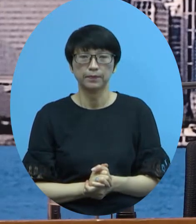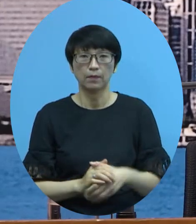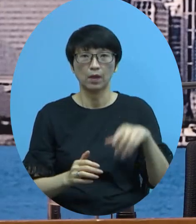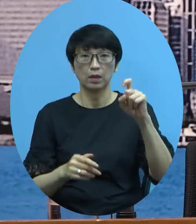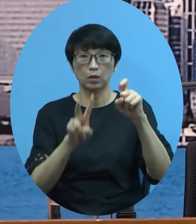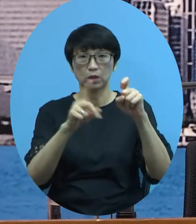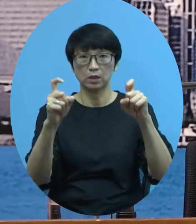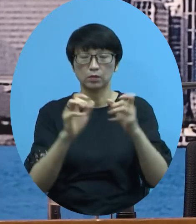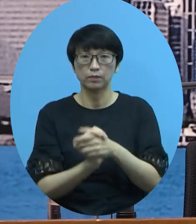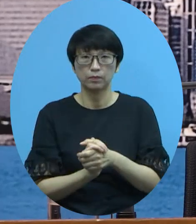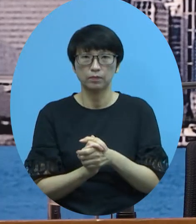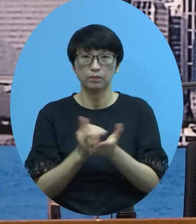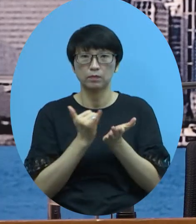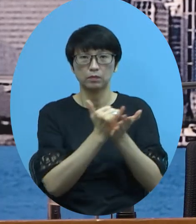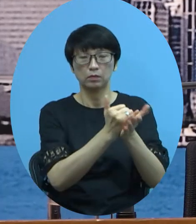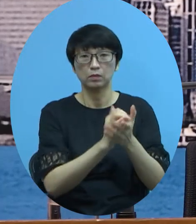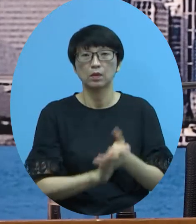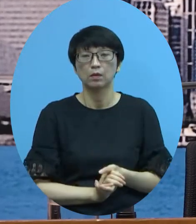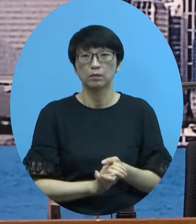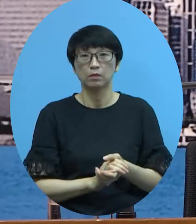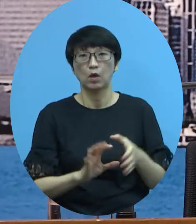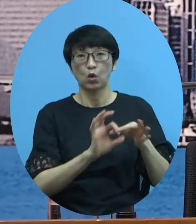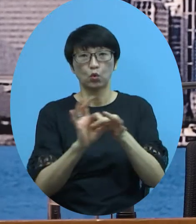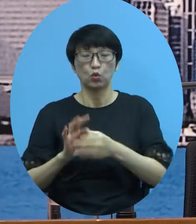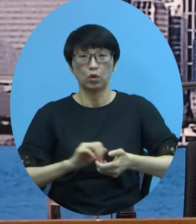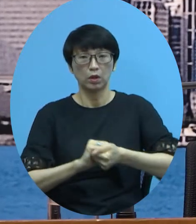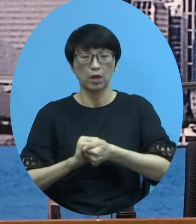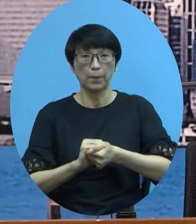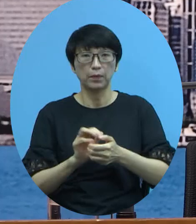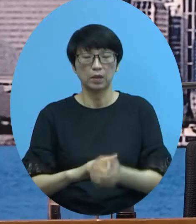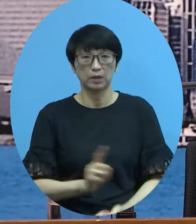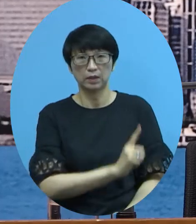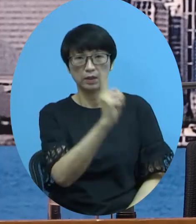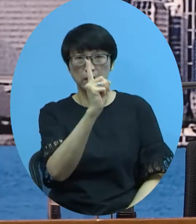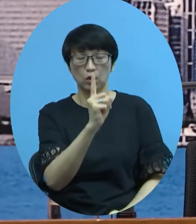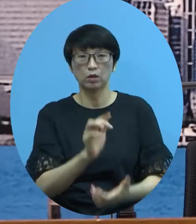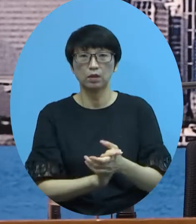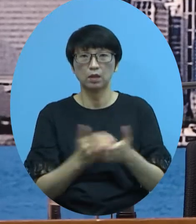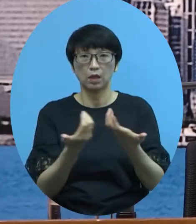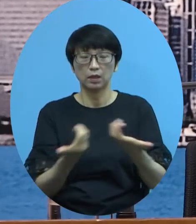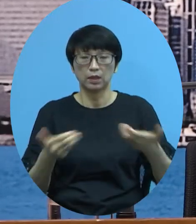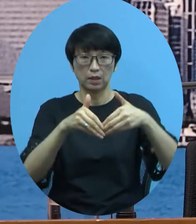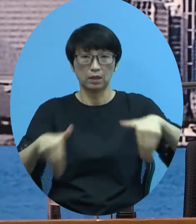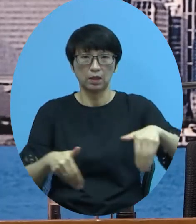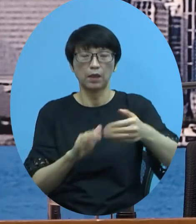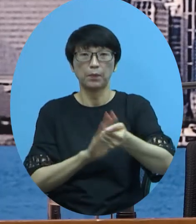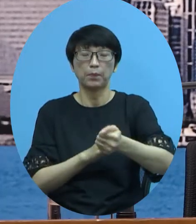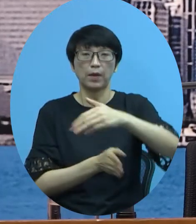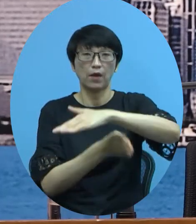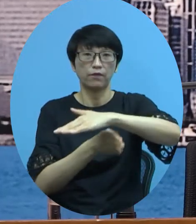929就送咗去聯合醫院一個即係、就是、單人嘅隔離房嘅嚇，咁、應該係琴